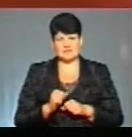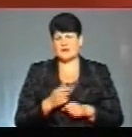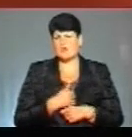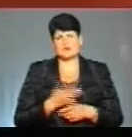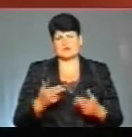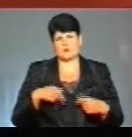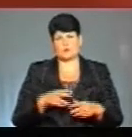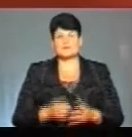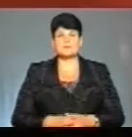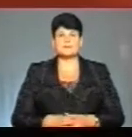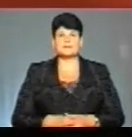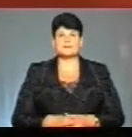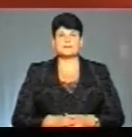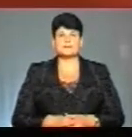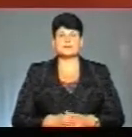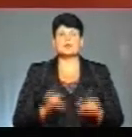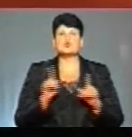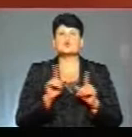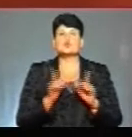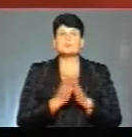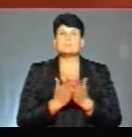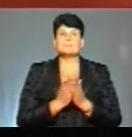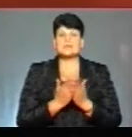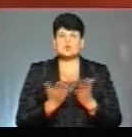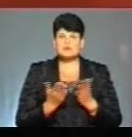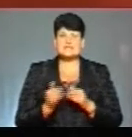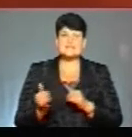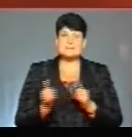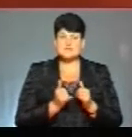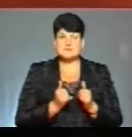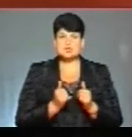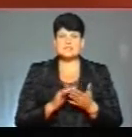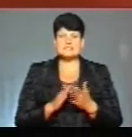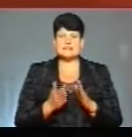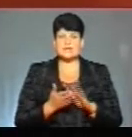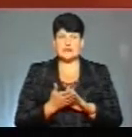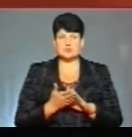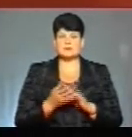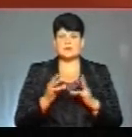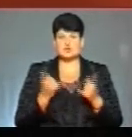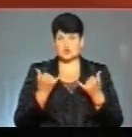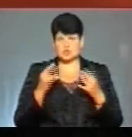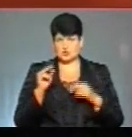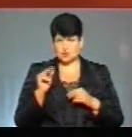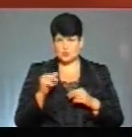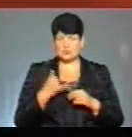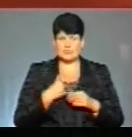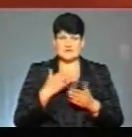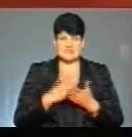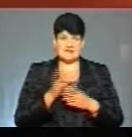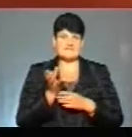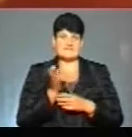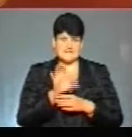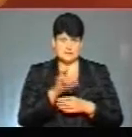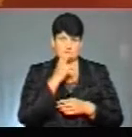ходіть. Звичайно. Так і буде далі. Щодо підручників і забезпеченості станом на сьогоднішнє число, в нас є відеоматеріал.